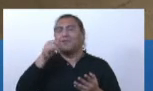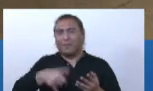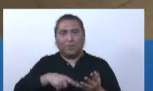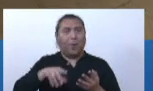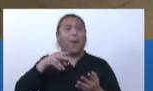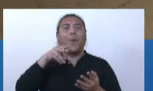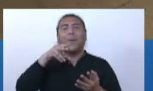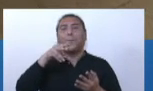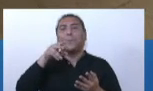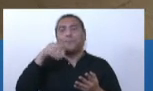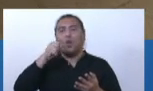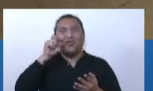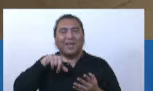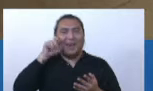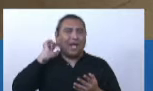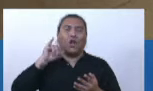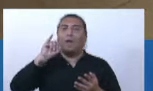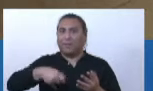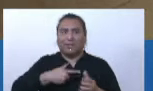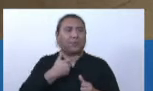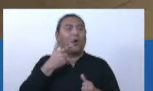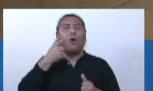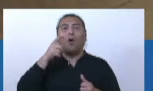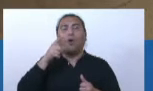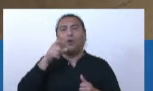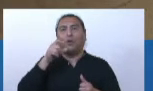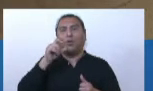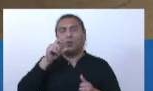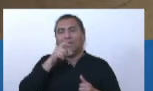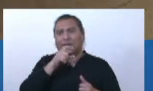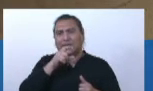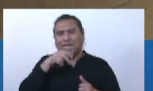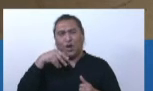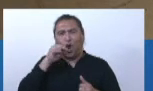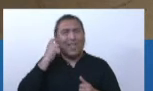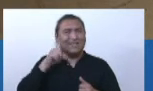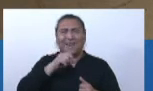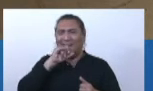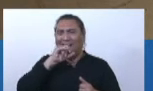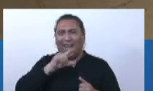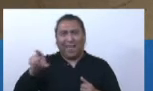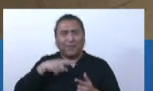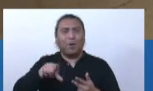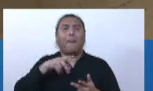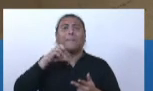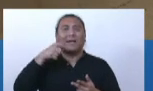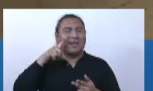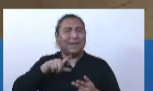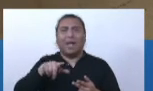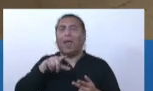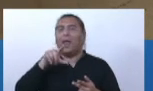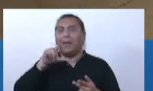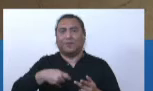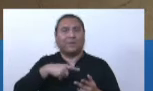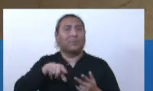afirmativo. Montenegro, afirmativo. Neder, afirmativo. Olaya, negativo. País, afirmativo. Parrilli, afirmativo. Nadie,